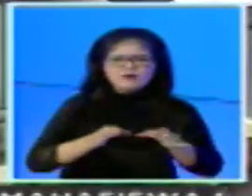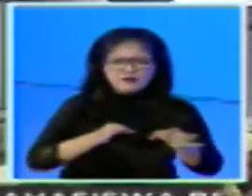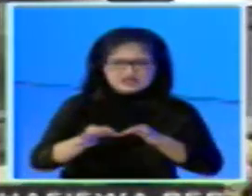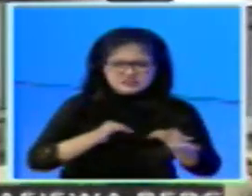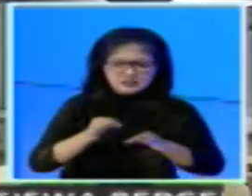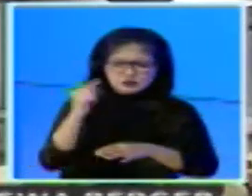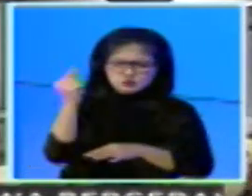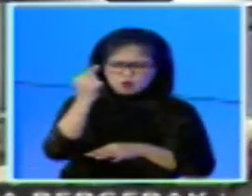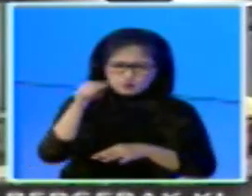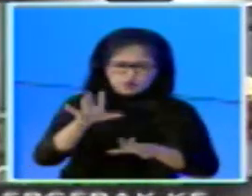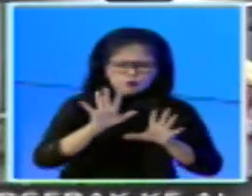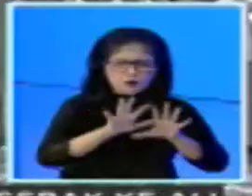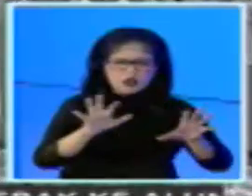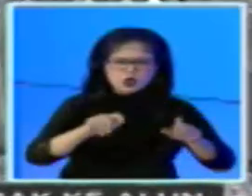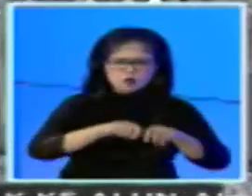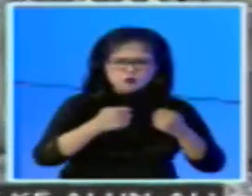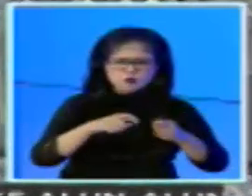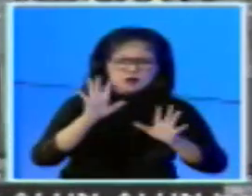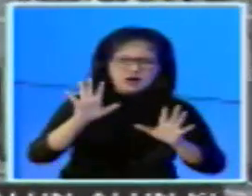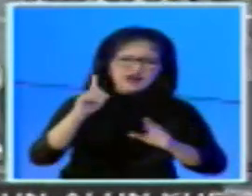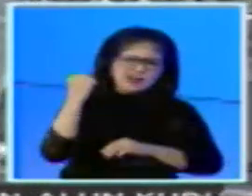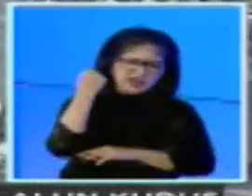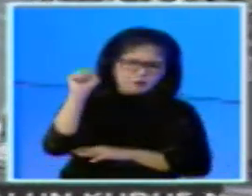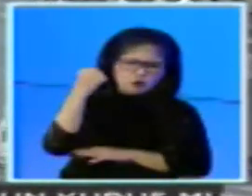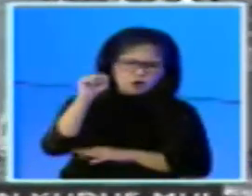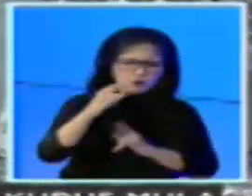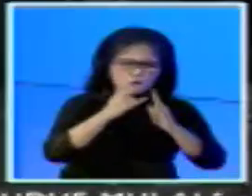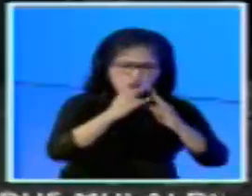aparat. Beberapa di antaranya seperti pos polisi, halte busway,